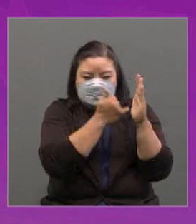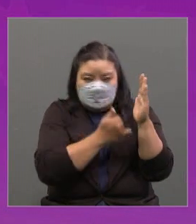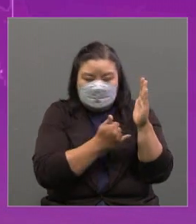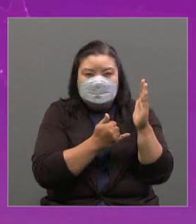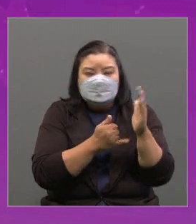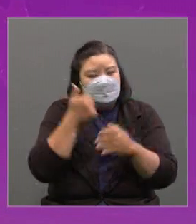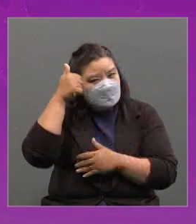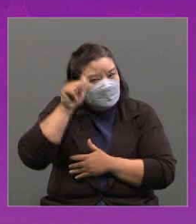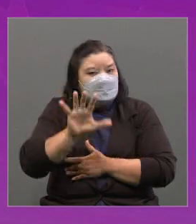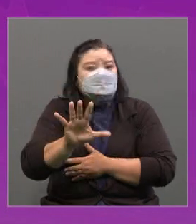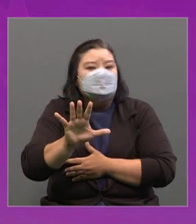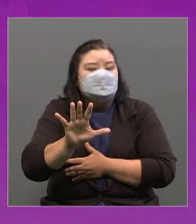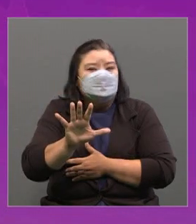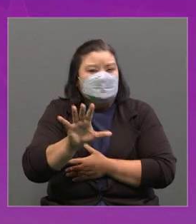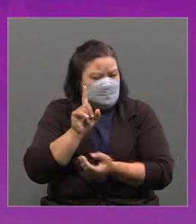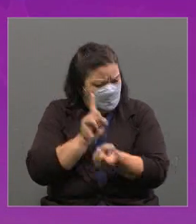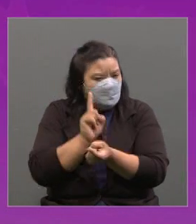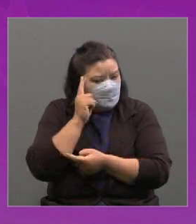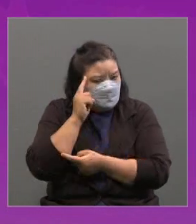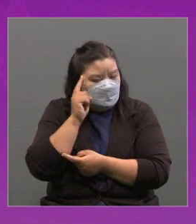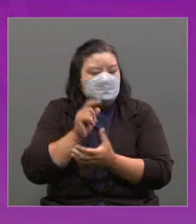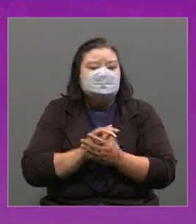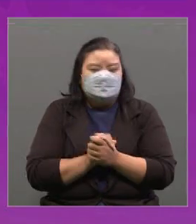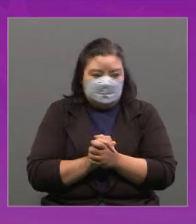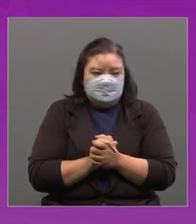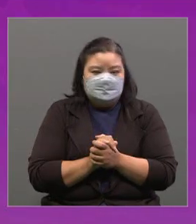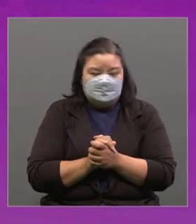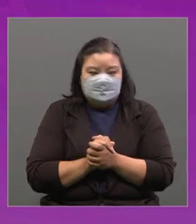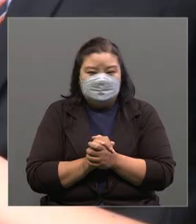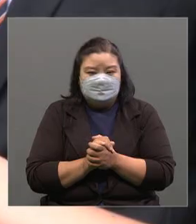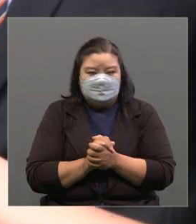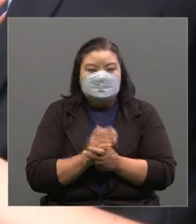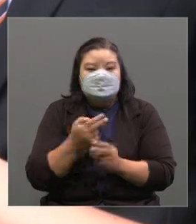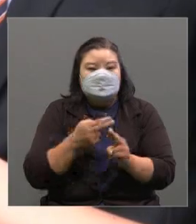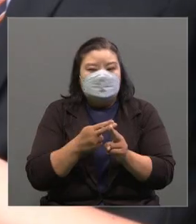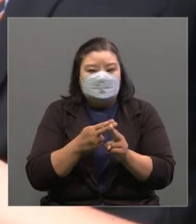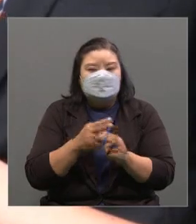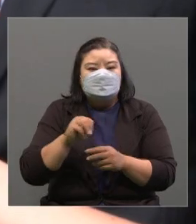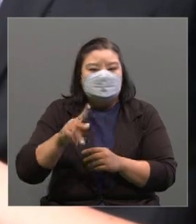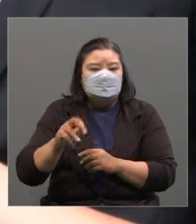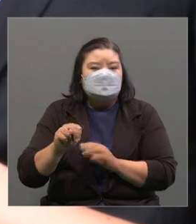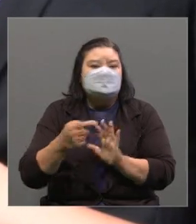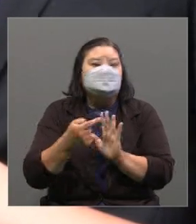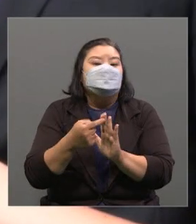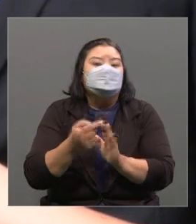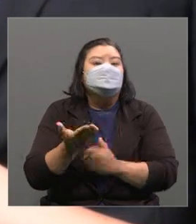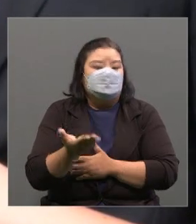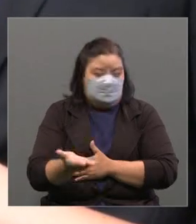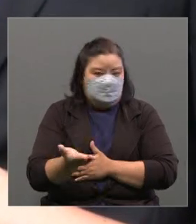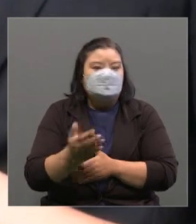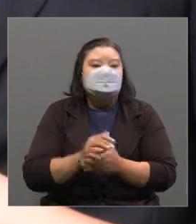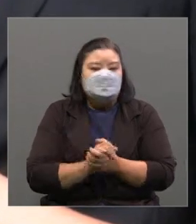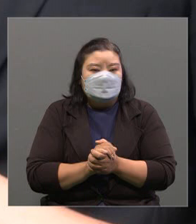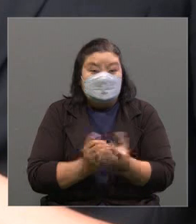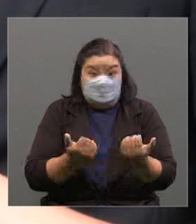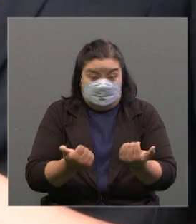น15วันนะครับจะมีความชัดเจนมากขึ้นในเรื่องนี้นะครับโดยทางพลตำรวจเอกวิษณุปราสาททองโอสถเจรตำรวจแห่งชาตินะครับท่